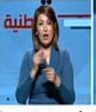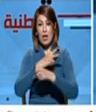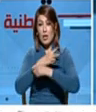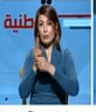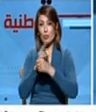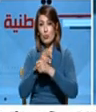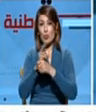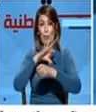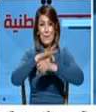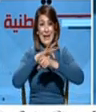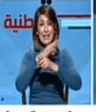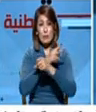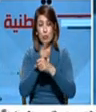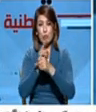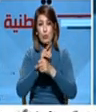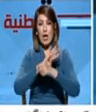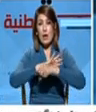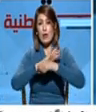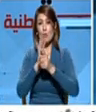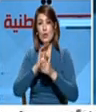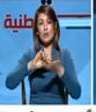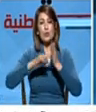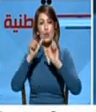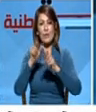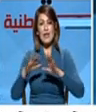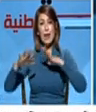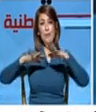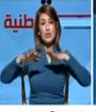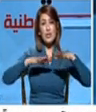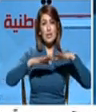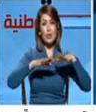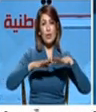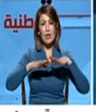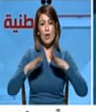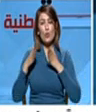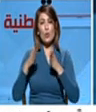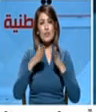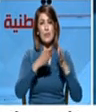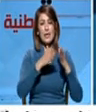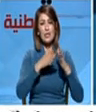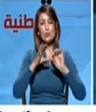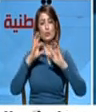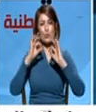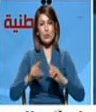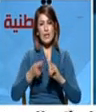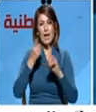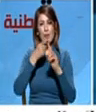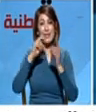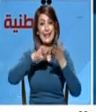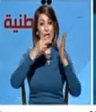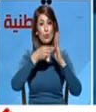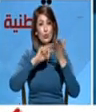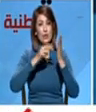كافه القطاعات اه كان اه بالنسبه مش وارده والاهميه ان تكنولوجيا